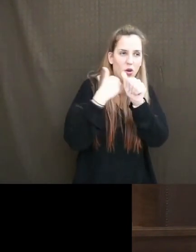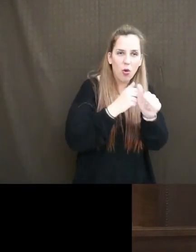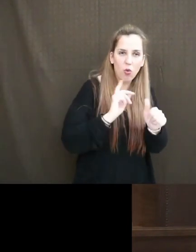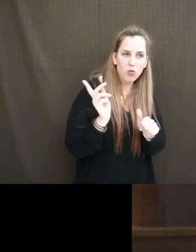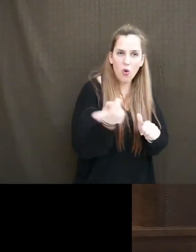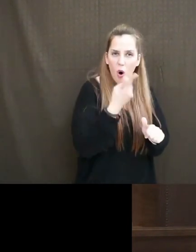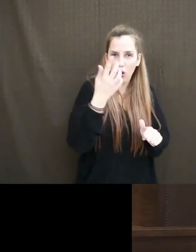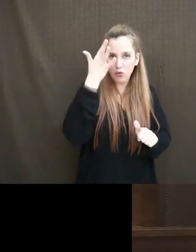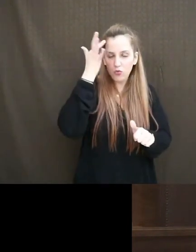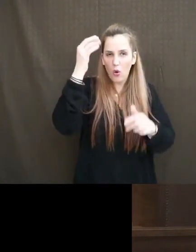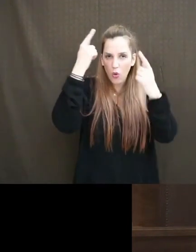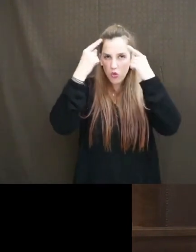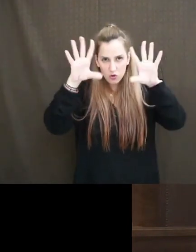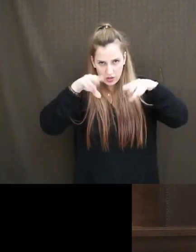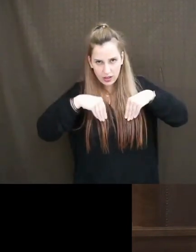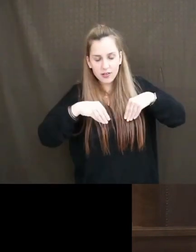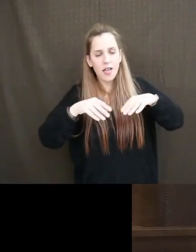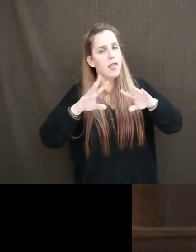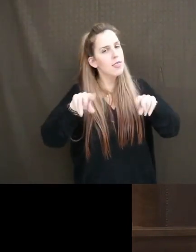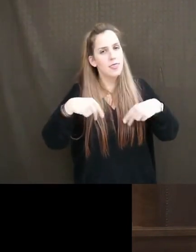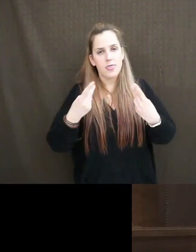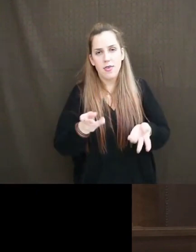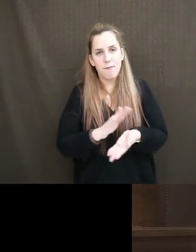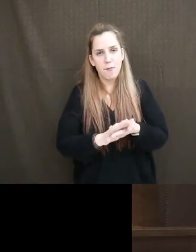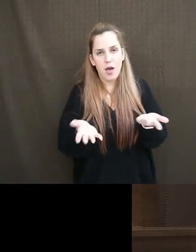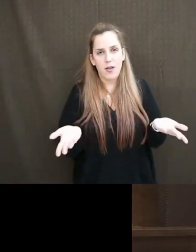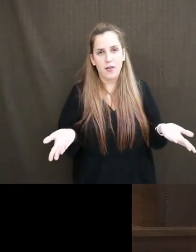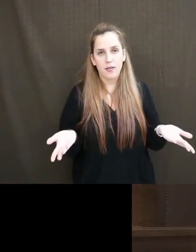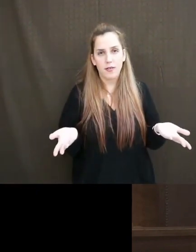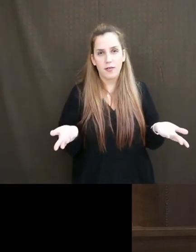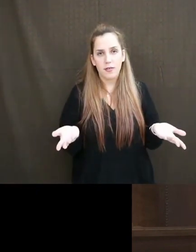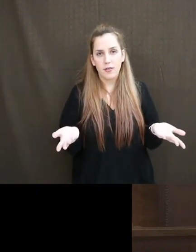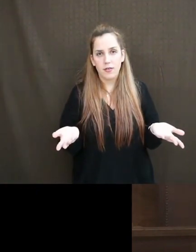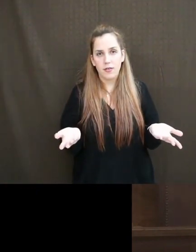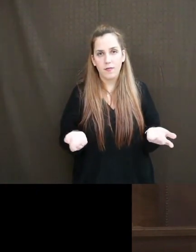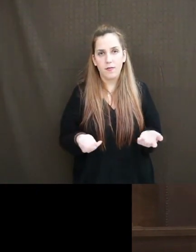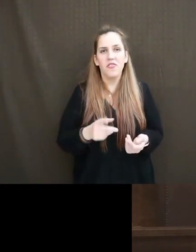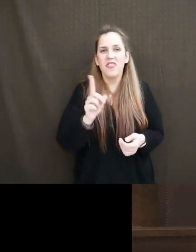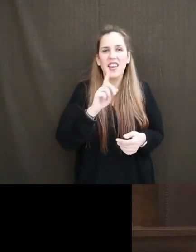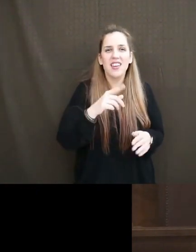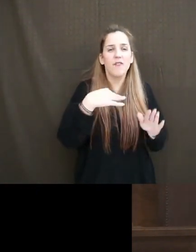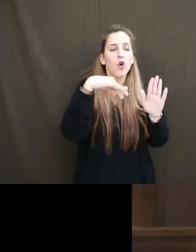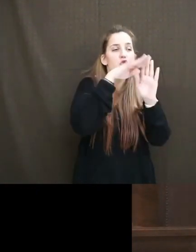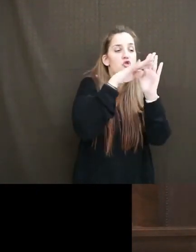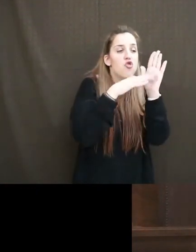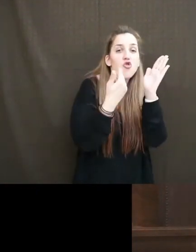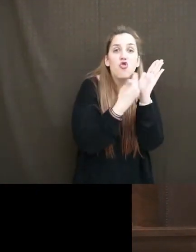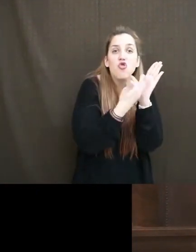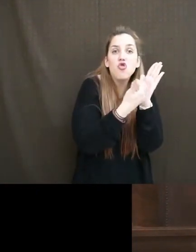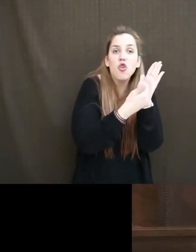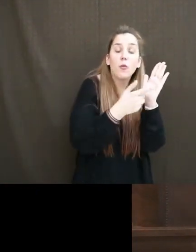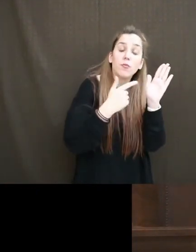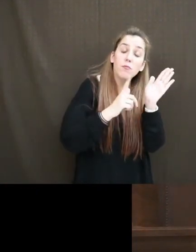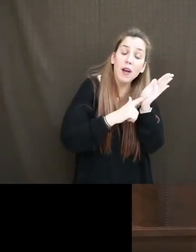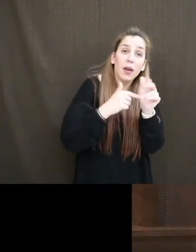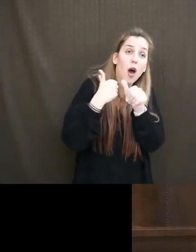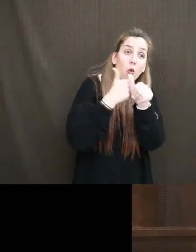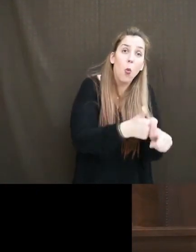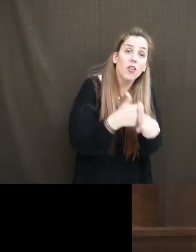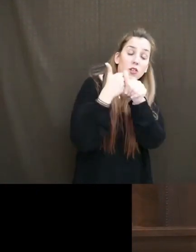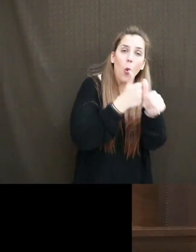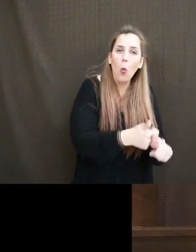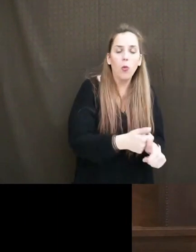Θεός, τότε ξεφύγαμε. Δημιουργείς έναν νόμο και πρέπει για να σε δεχτεί ο